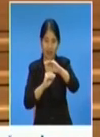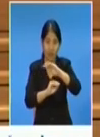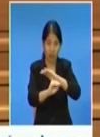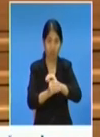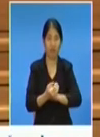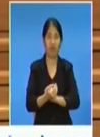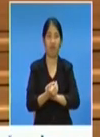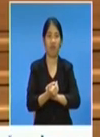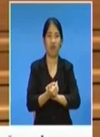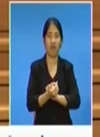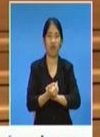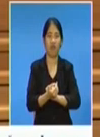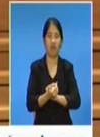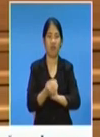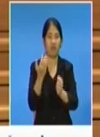านโกงเมือง